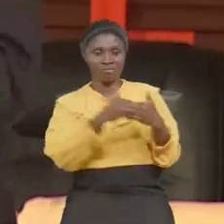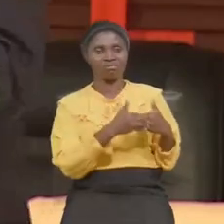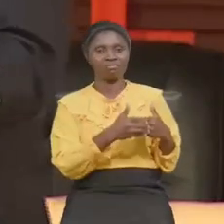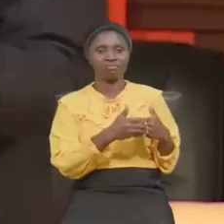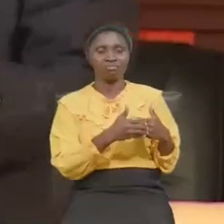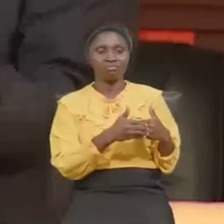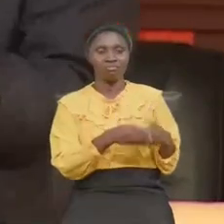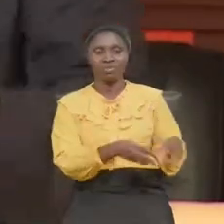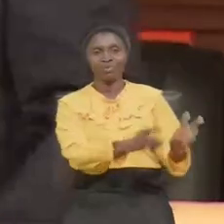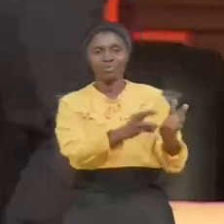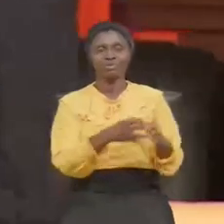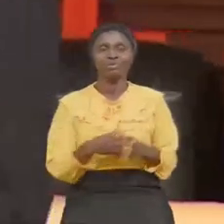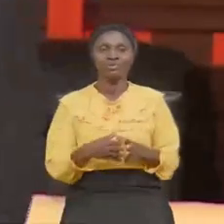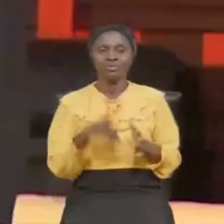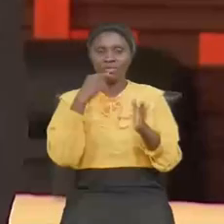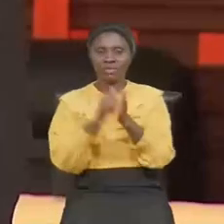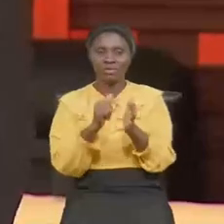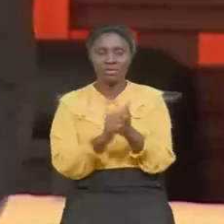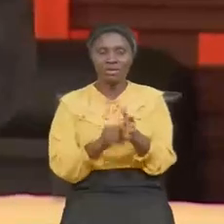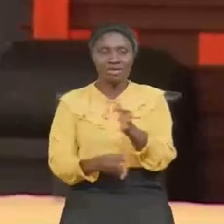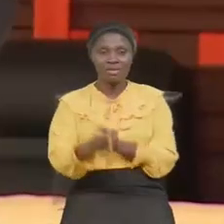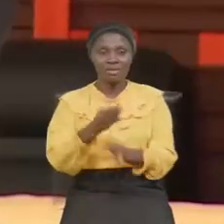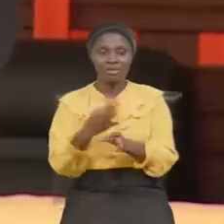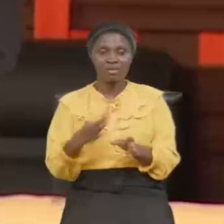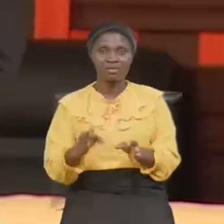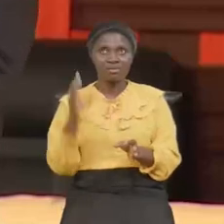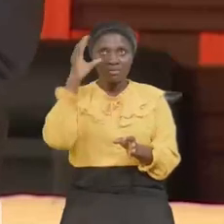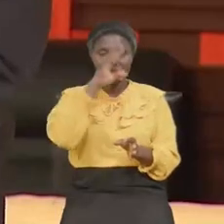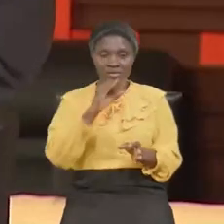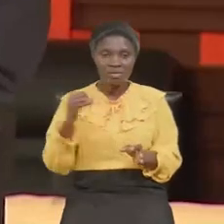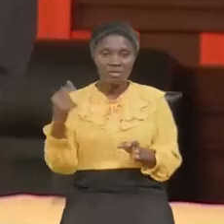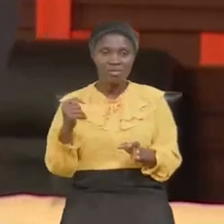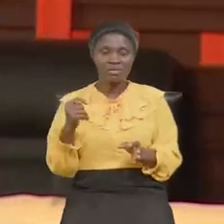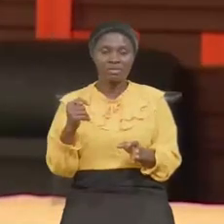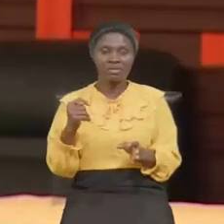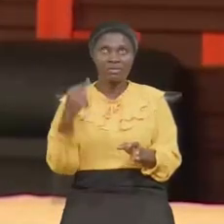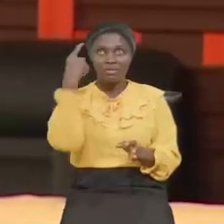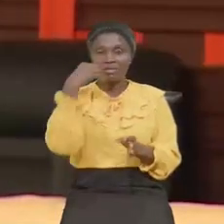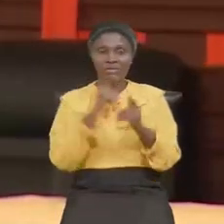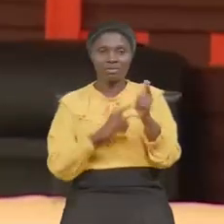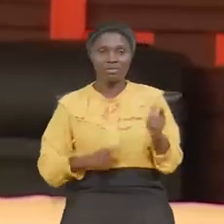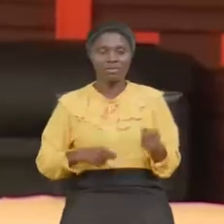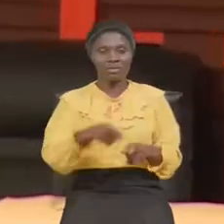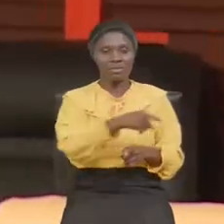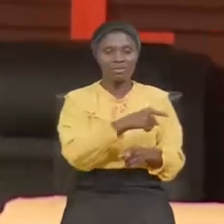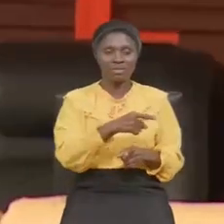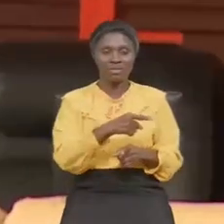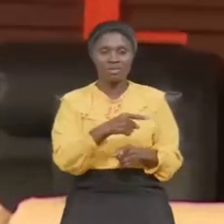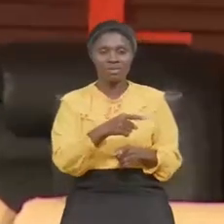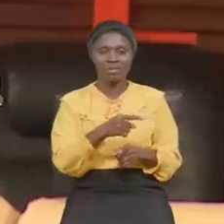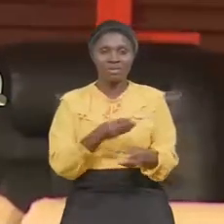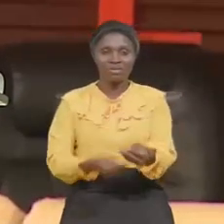Au lieu de chercher la face du Seigneur à nouveau, ils ont substitué les rituels et les cérémonies à